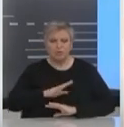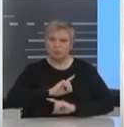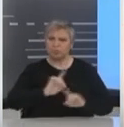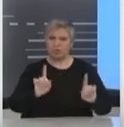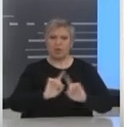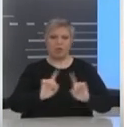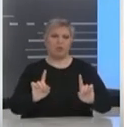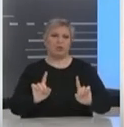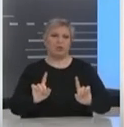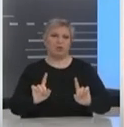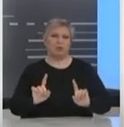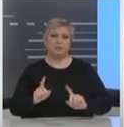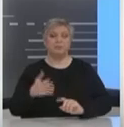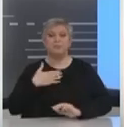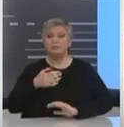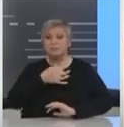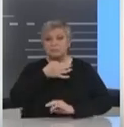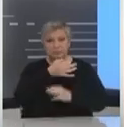Κυρίες και κύριοι,